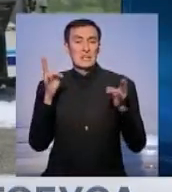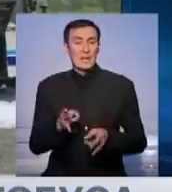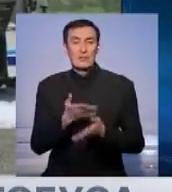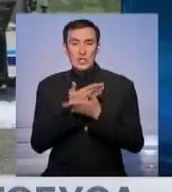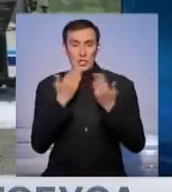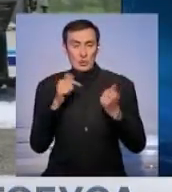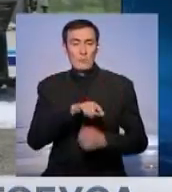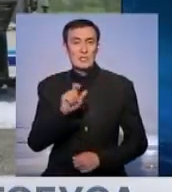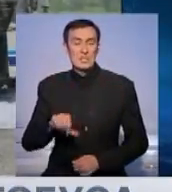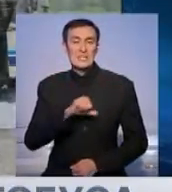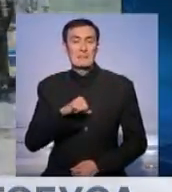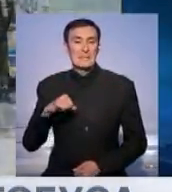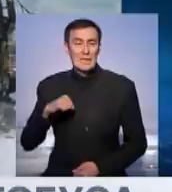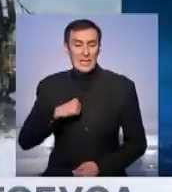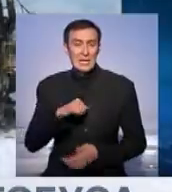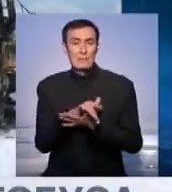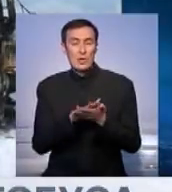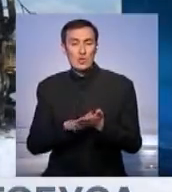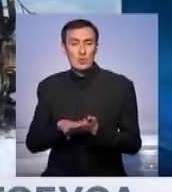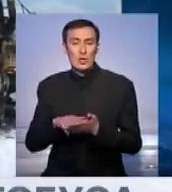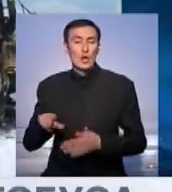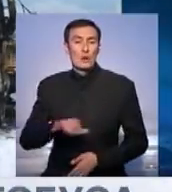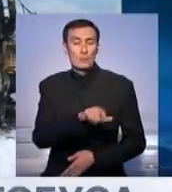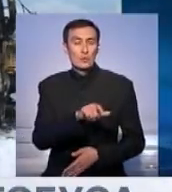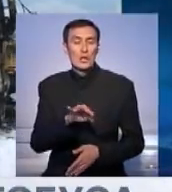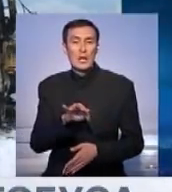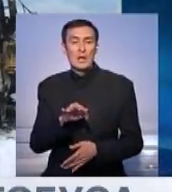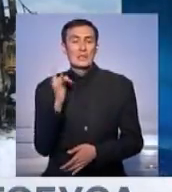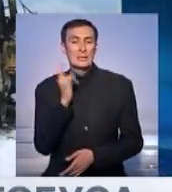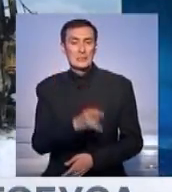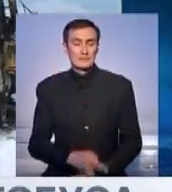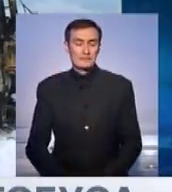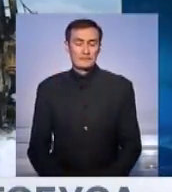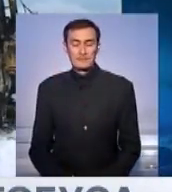нет. Пассажиры самостоятельно продолжили путь на попутках.